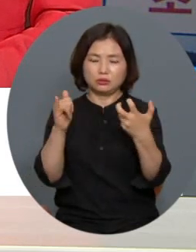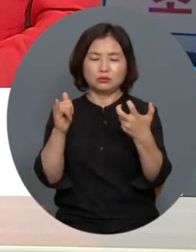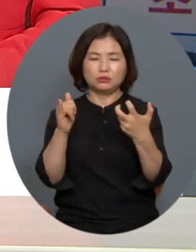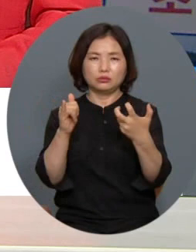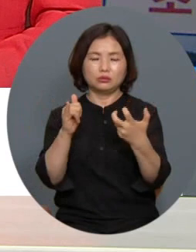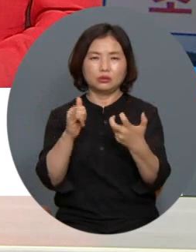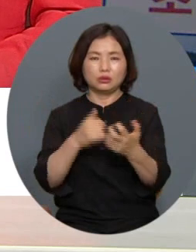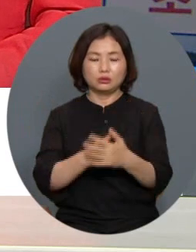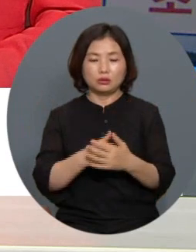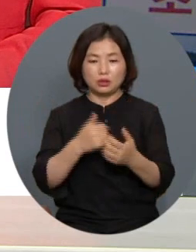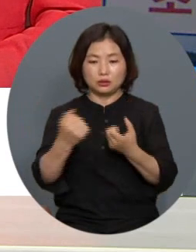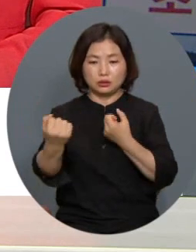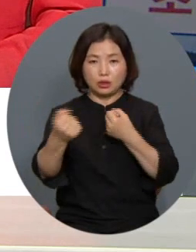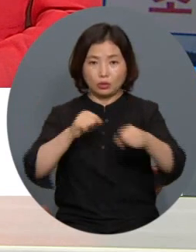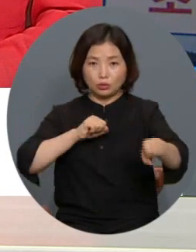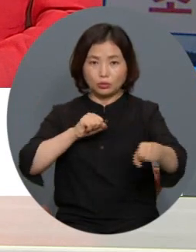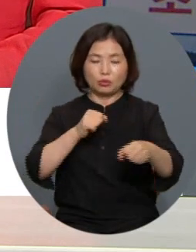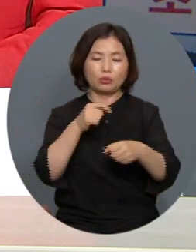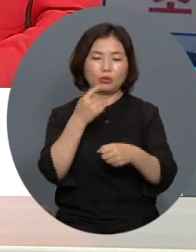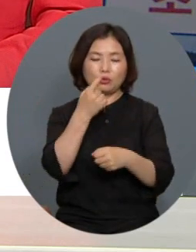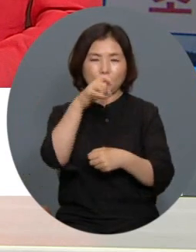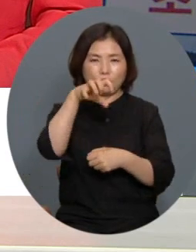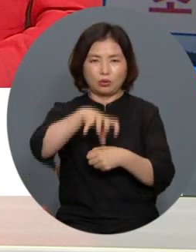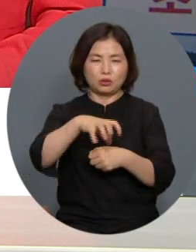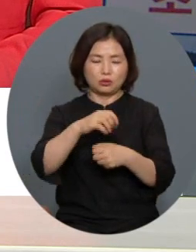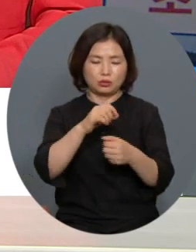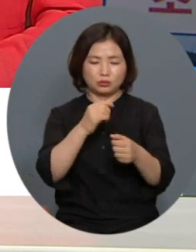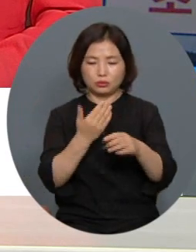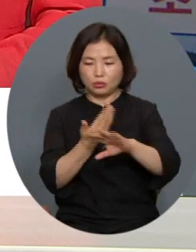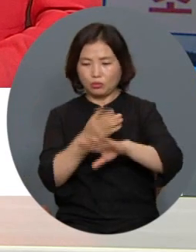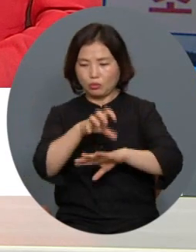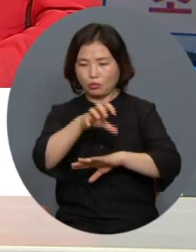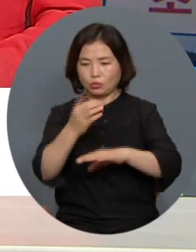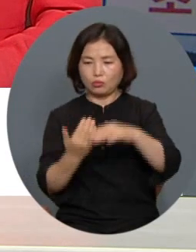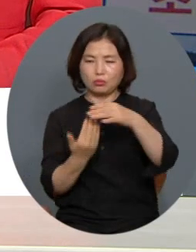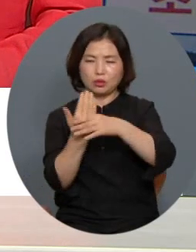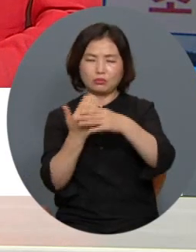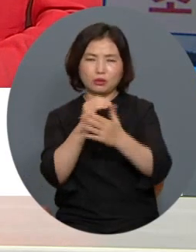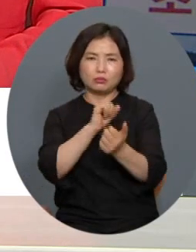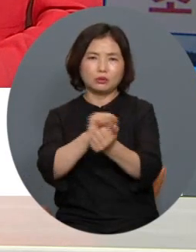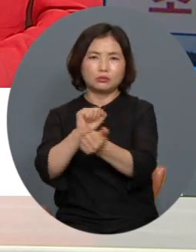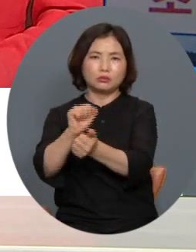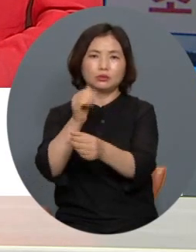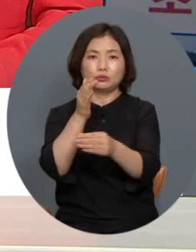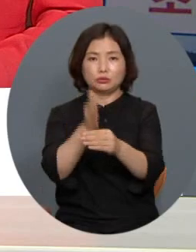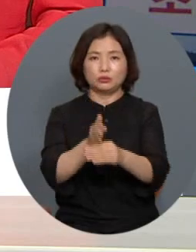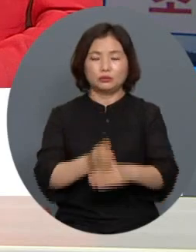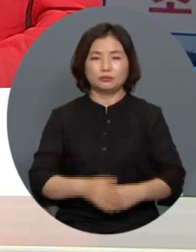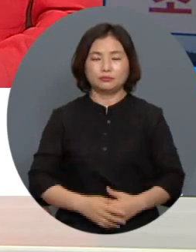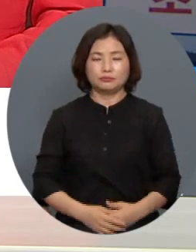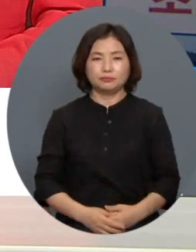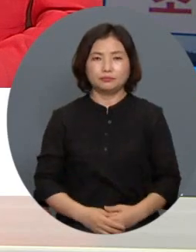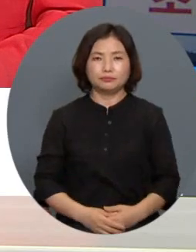집계됐는데요. 태권도 학원 등 새로운 곳에서 집단 감염이 터져나오고 있습니다. 양관희